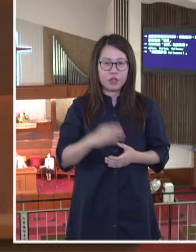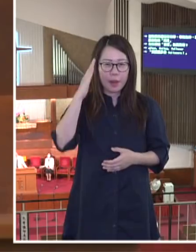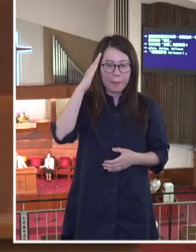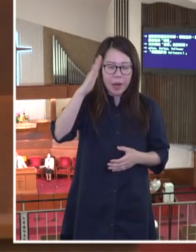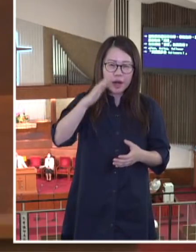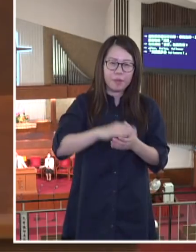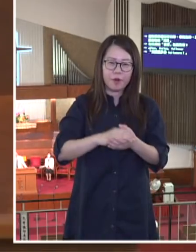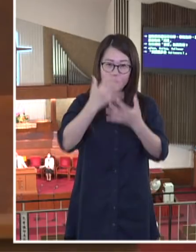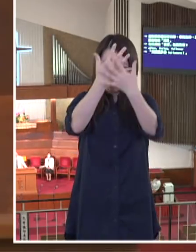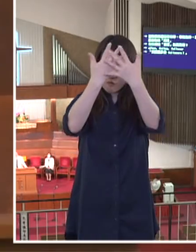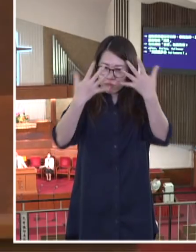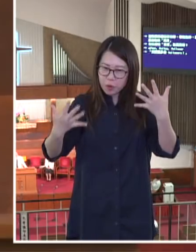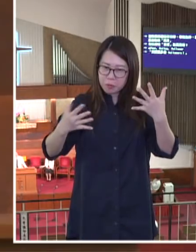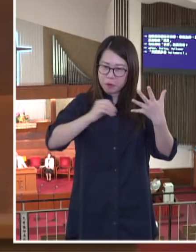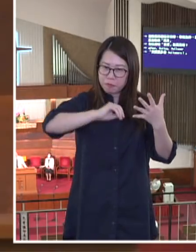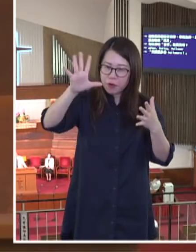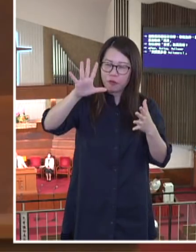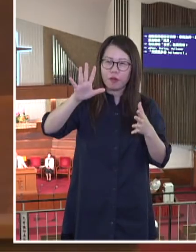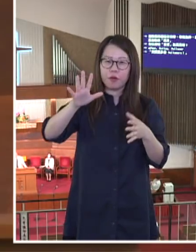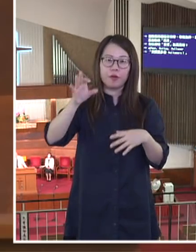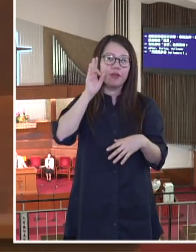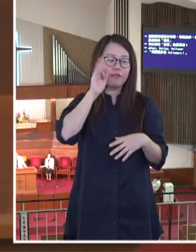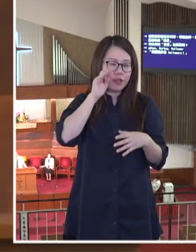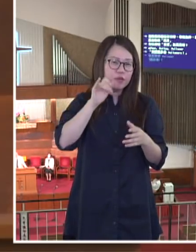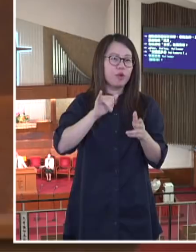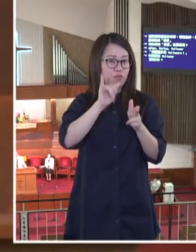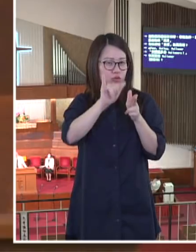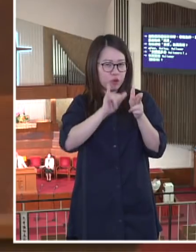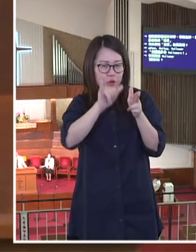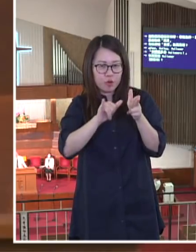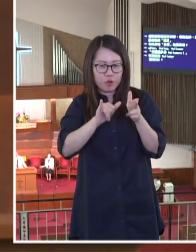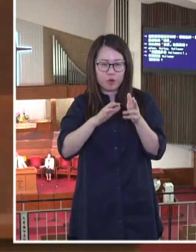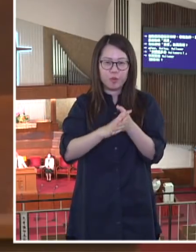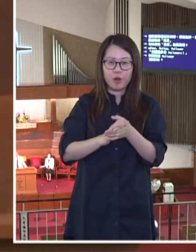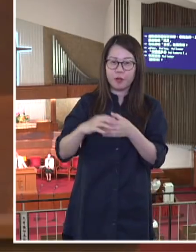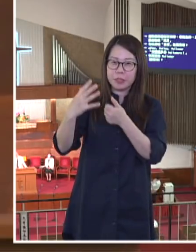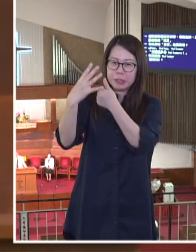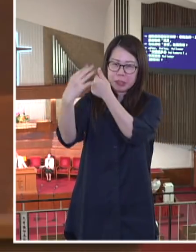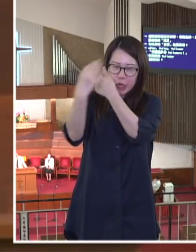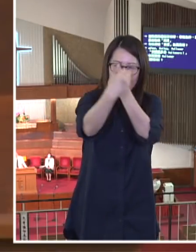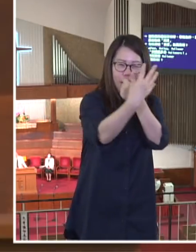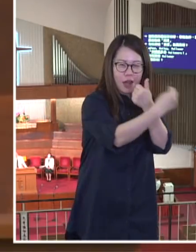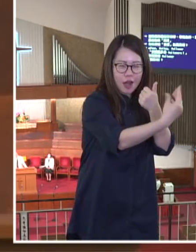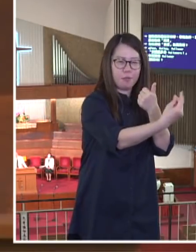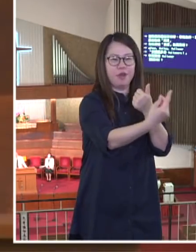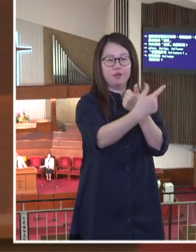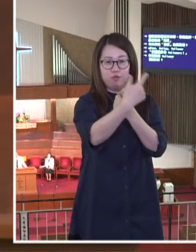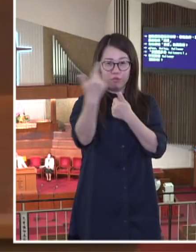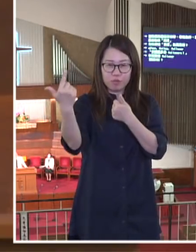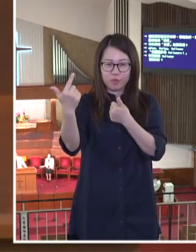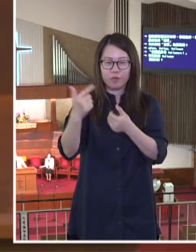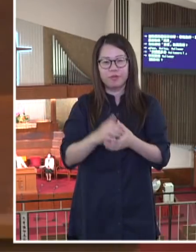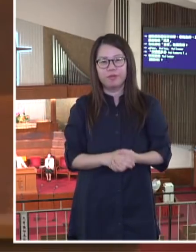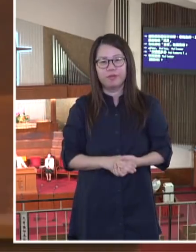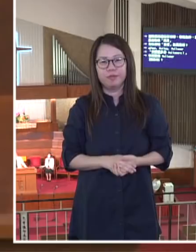少 subscribers， 有多少跟从者。其实这个其实是不是真的和我们这些去